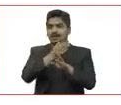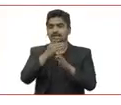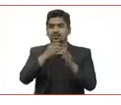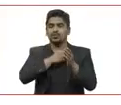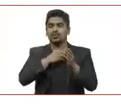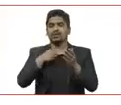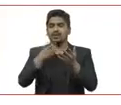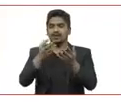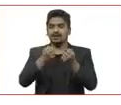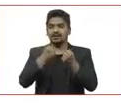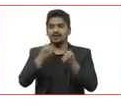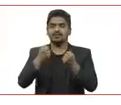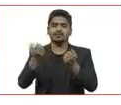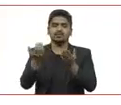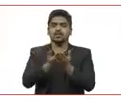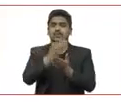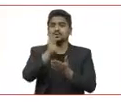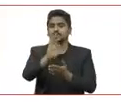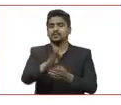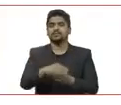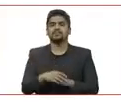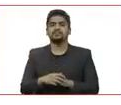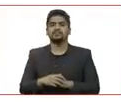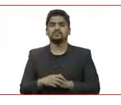उपचार लिएर ज्यान जोगाउन सक्दछौँ।